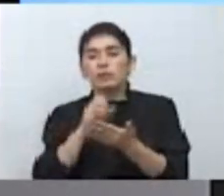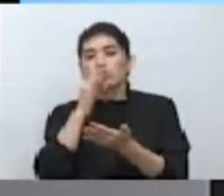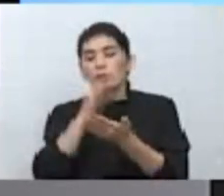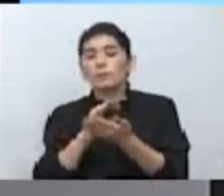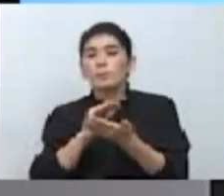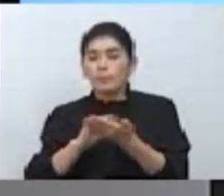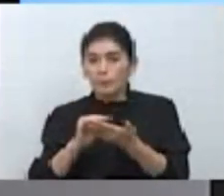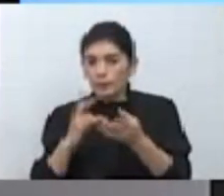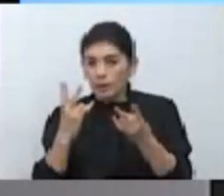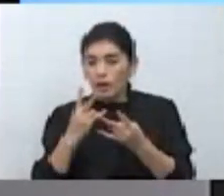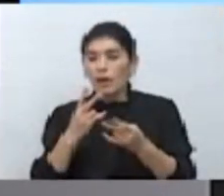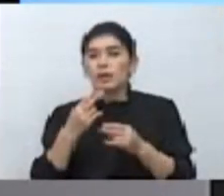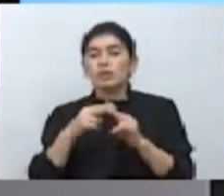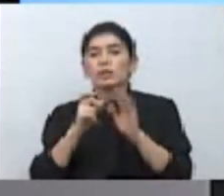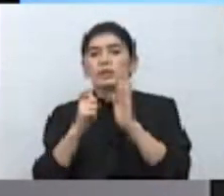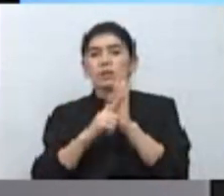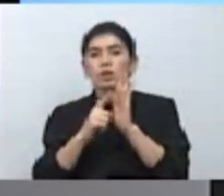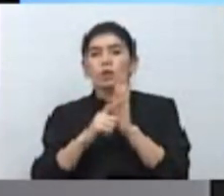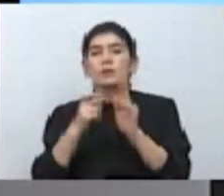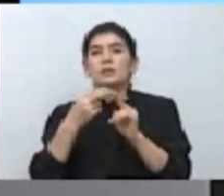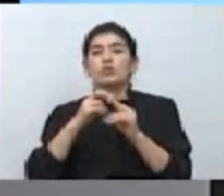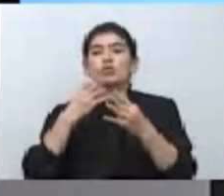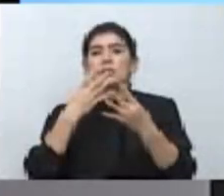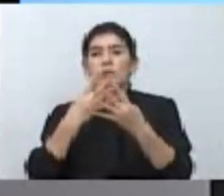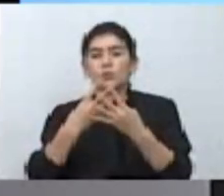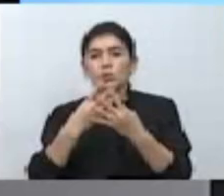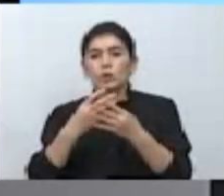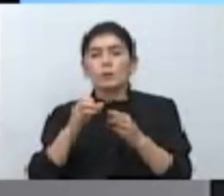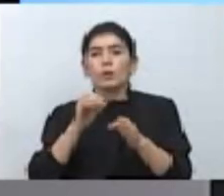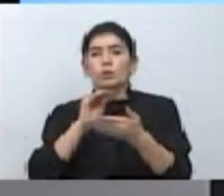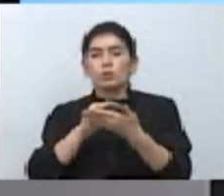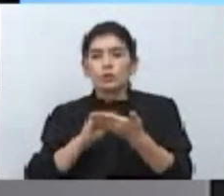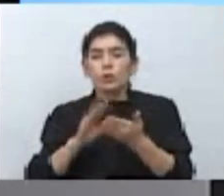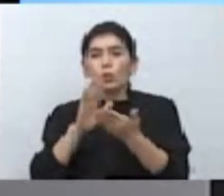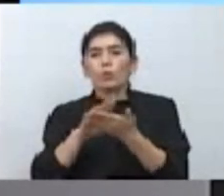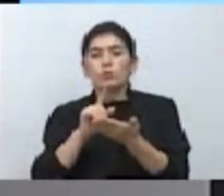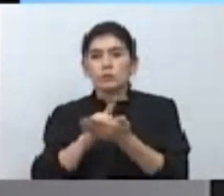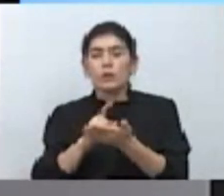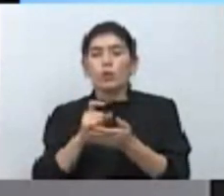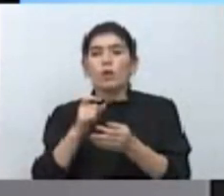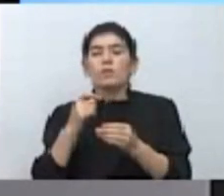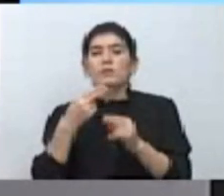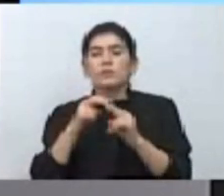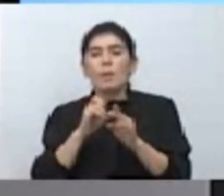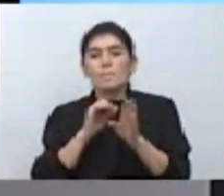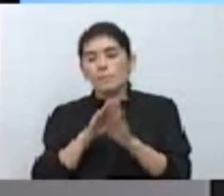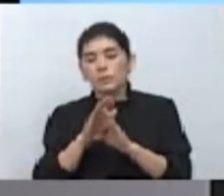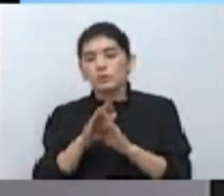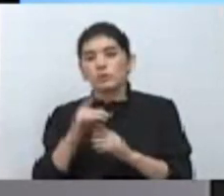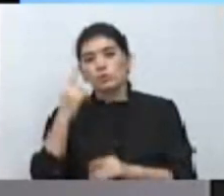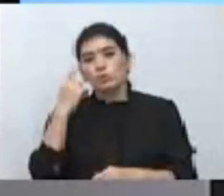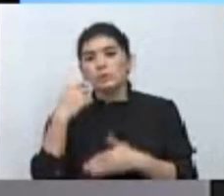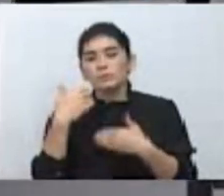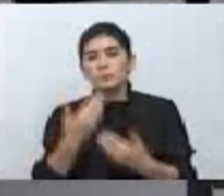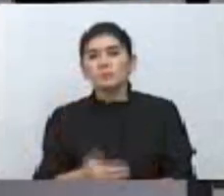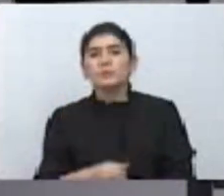berishingiz kerak bo'ladi hamda 7 betdagi jadvalni to'ldirib, uy vazifalarini o'z vaqtida bajarasiz deb umid